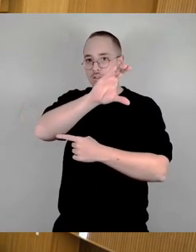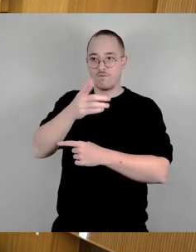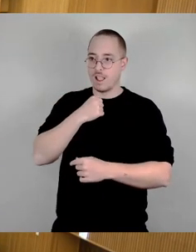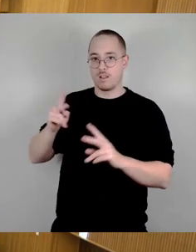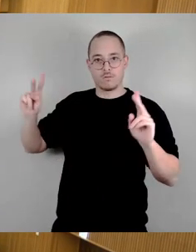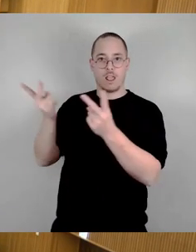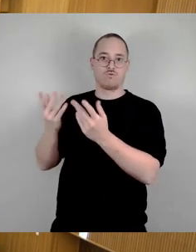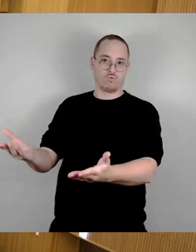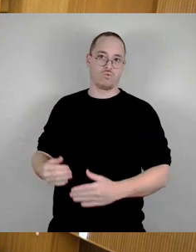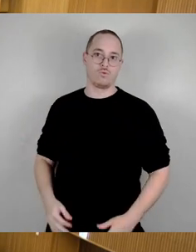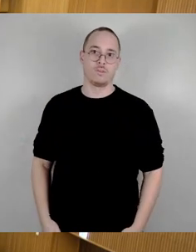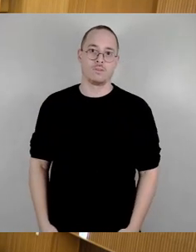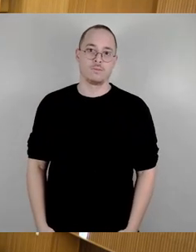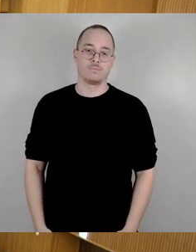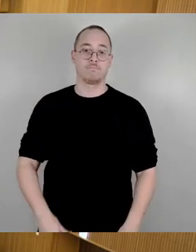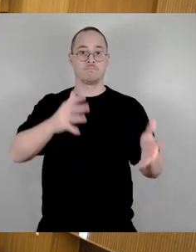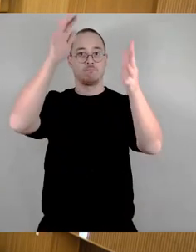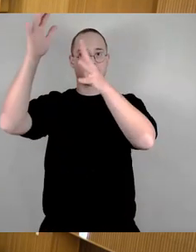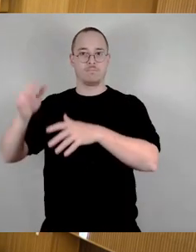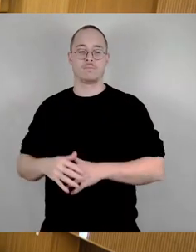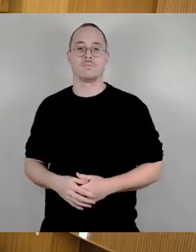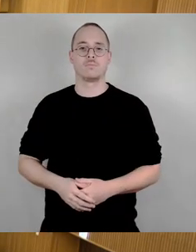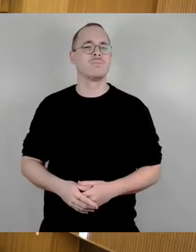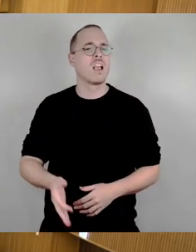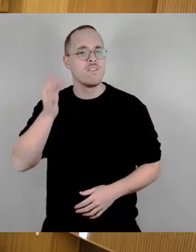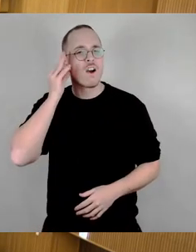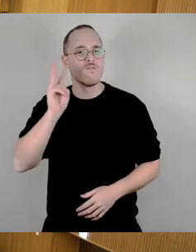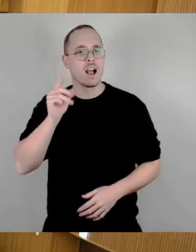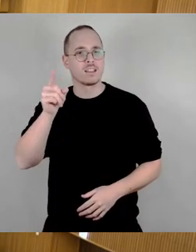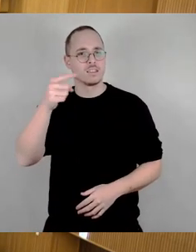Frau Wagner, das, was Sie als Änderung...